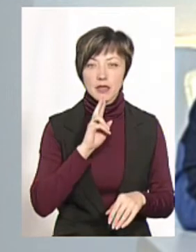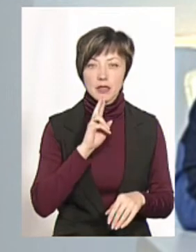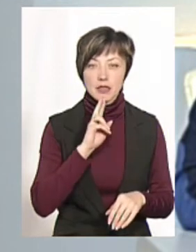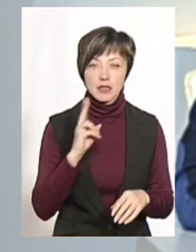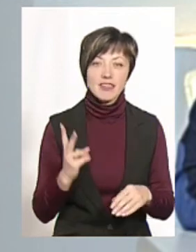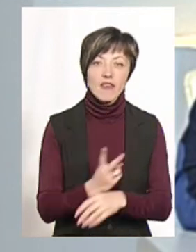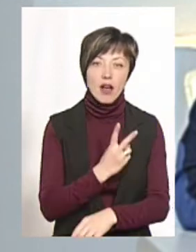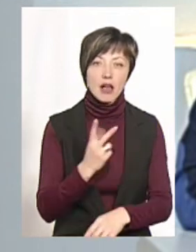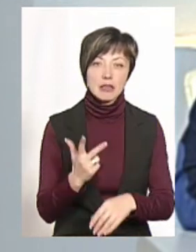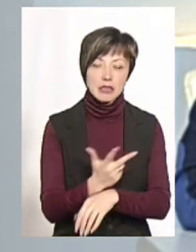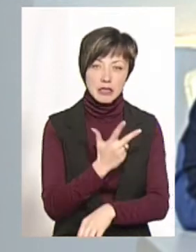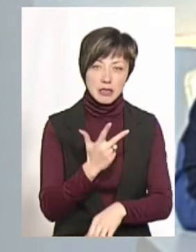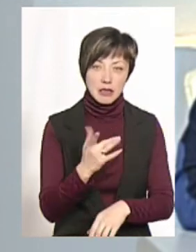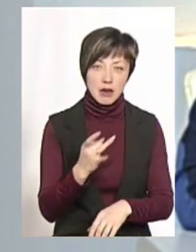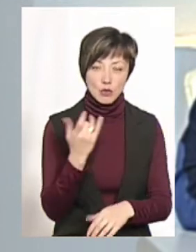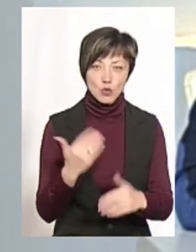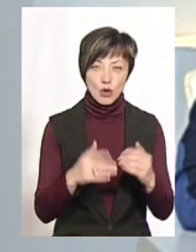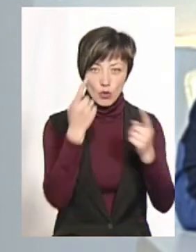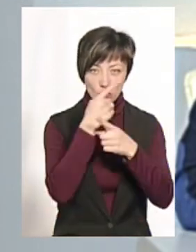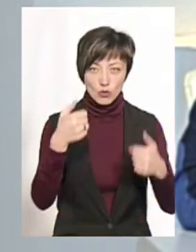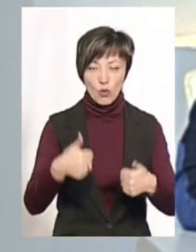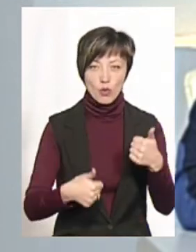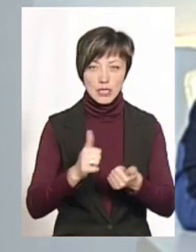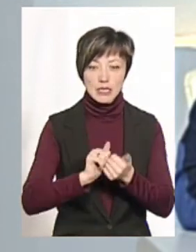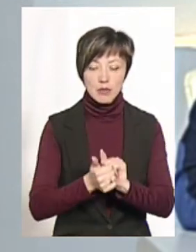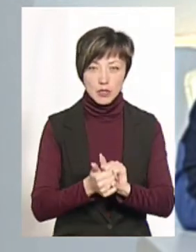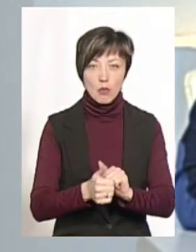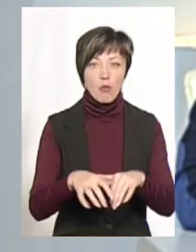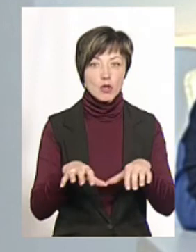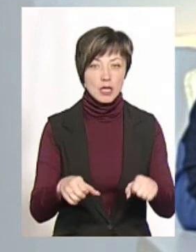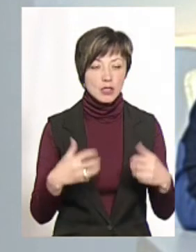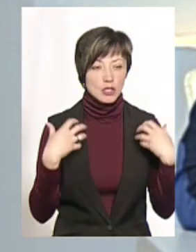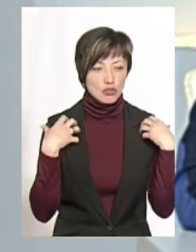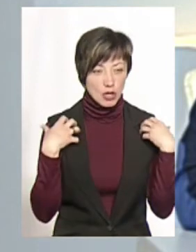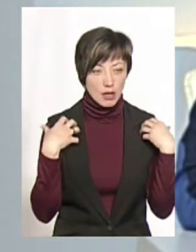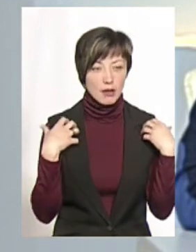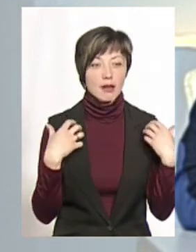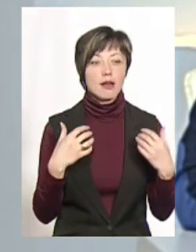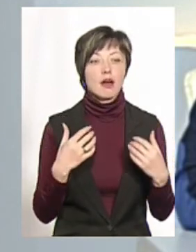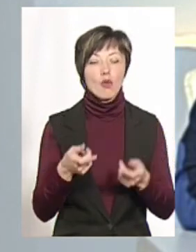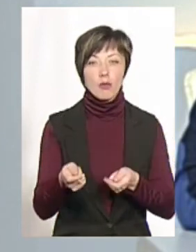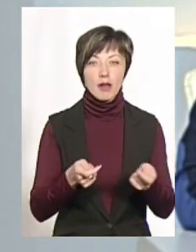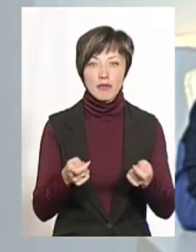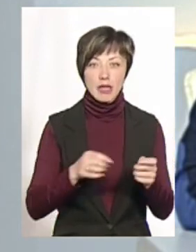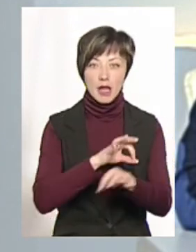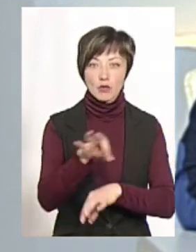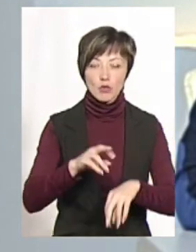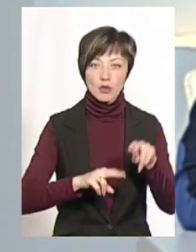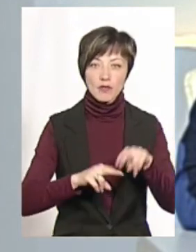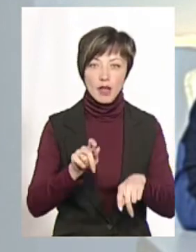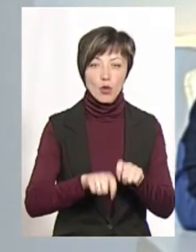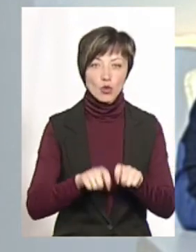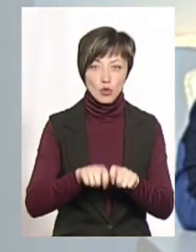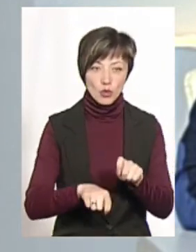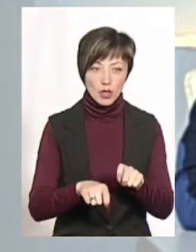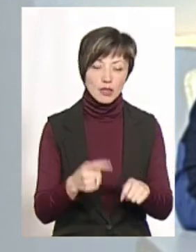три рази за каденцію оголошували конкурс на заміщення посади начальника управління архітектурно-будівельного